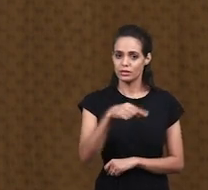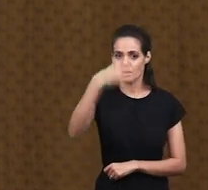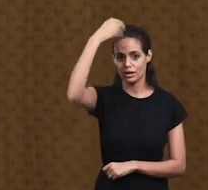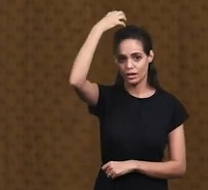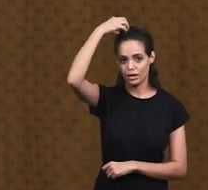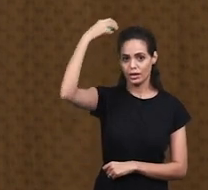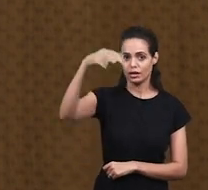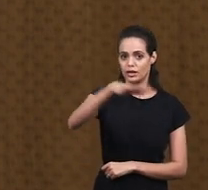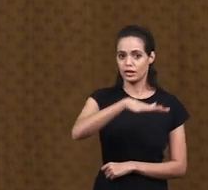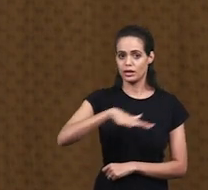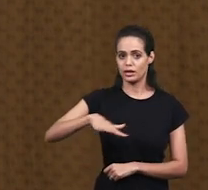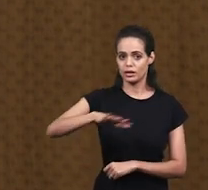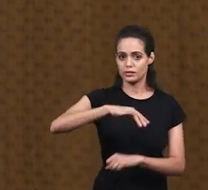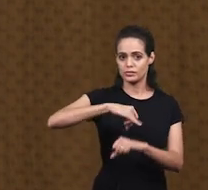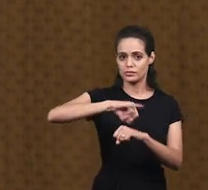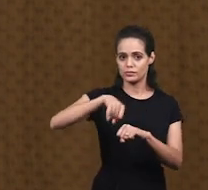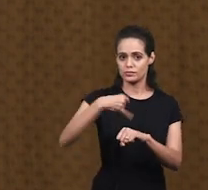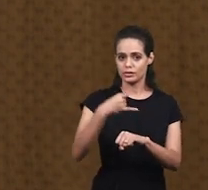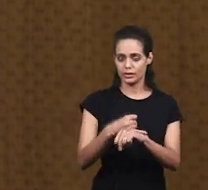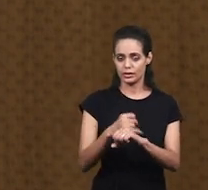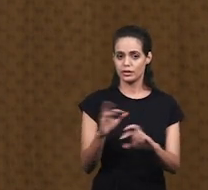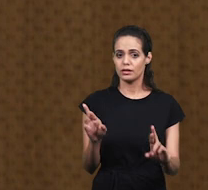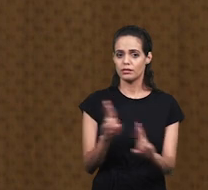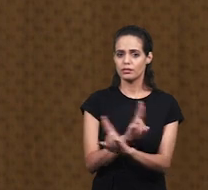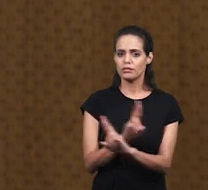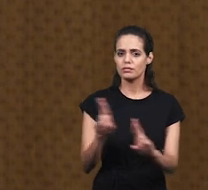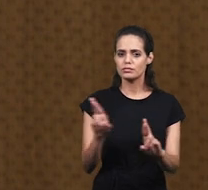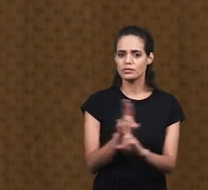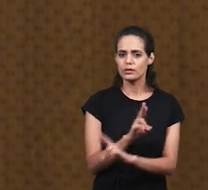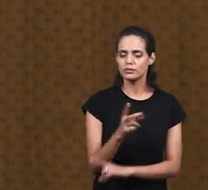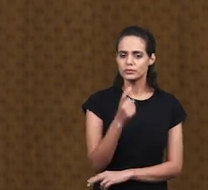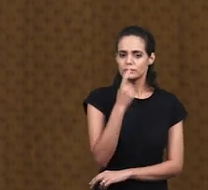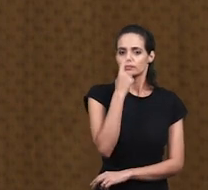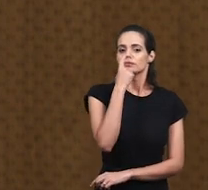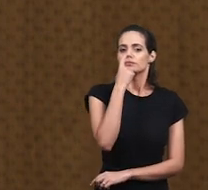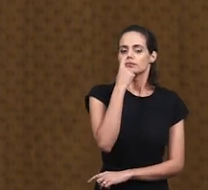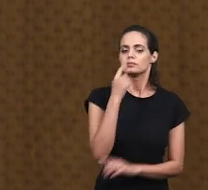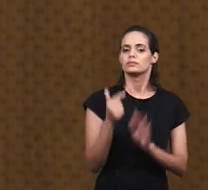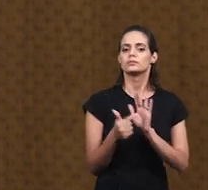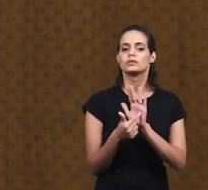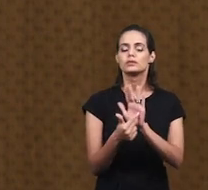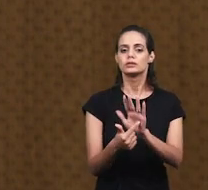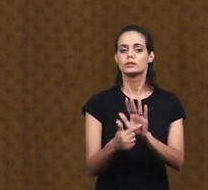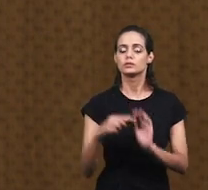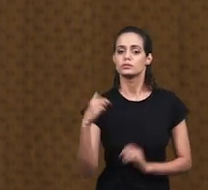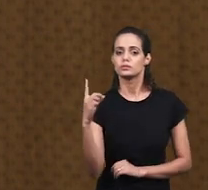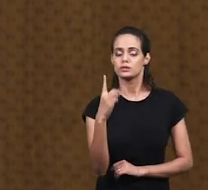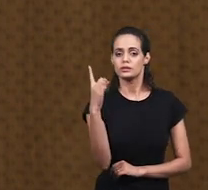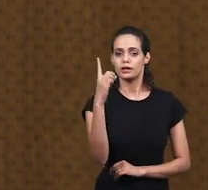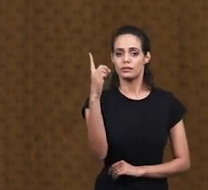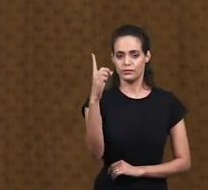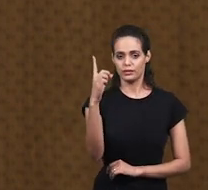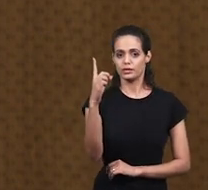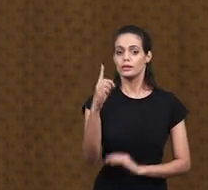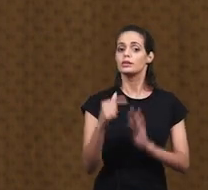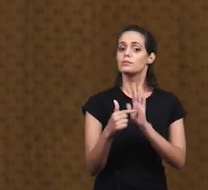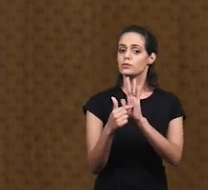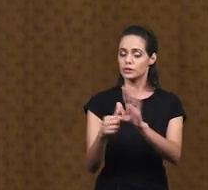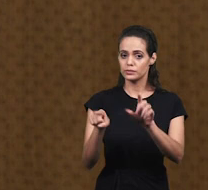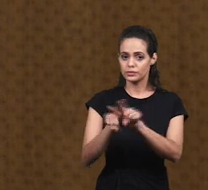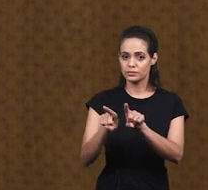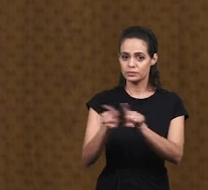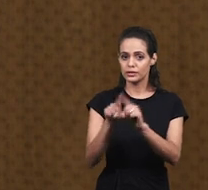rapport proche qui montre David et qui montre Jésus, prophétiquement